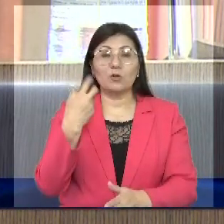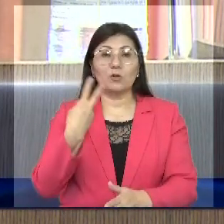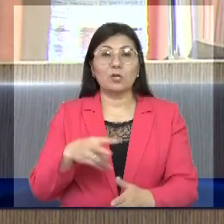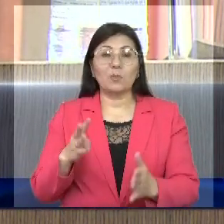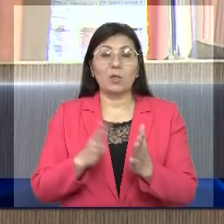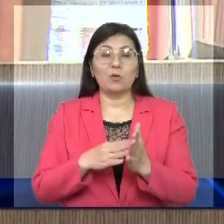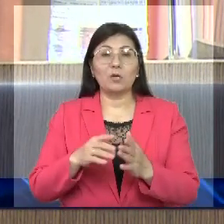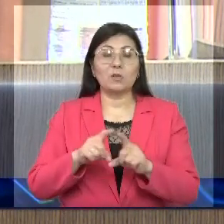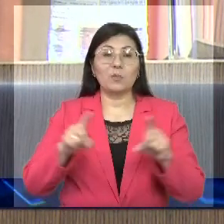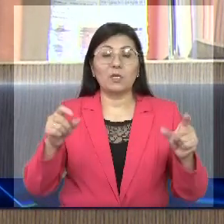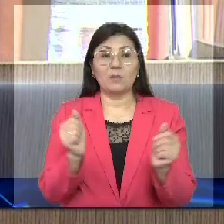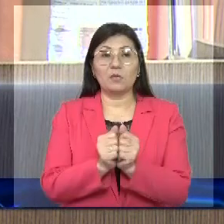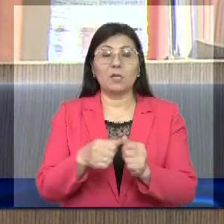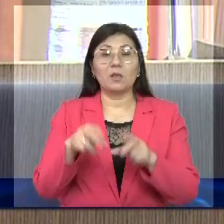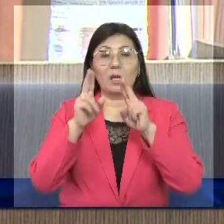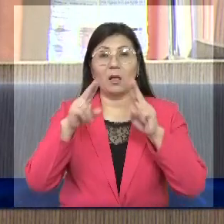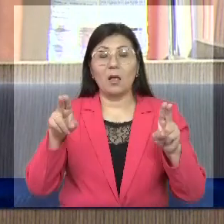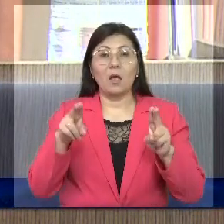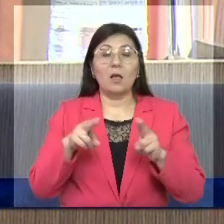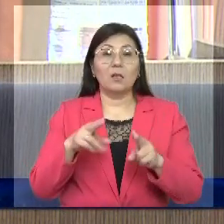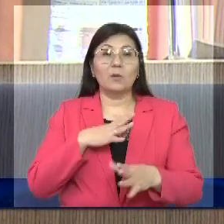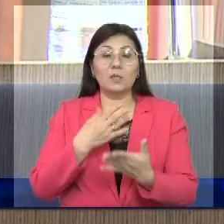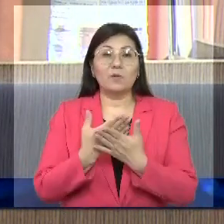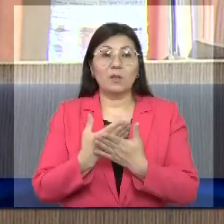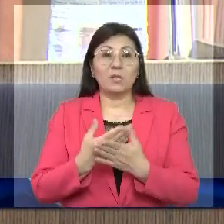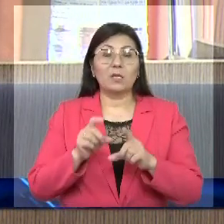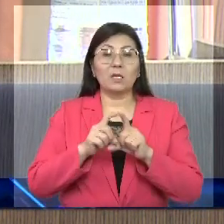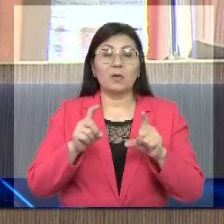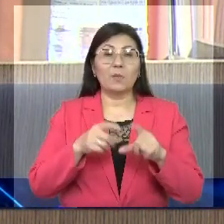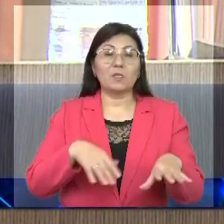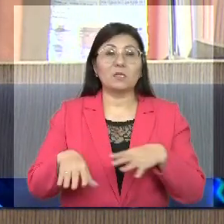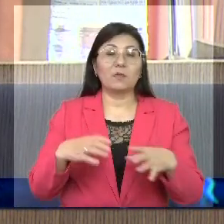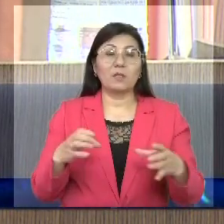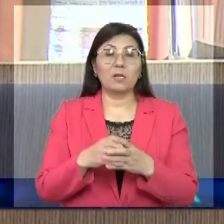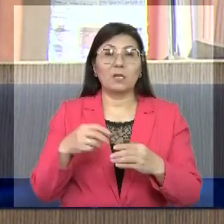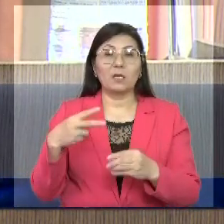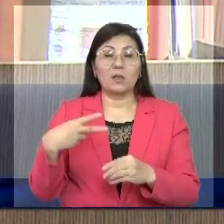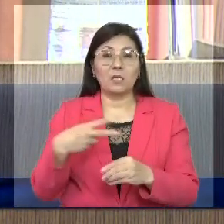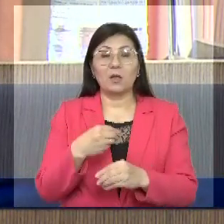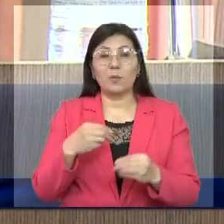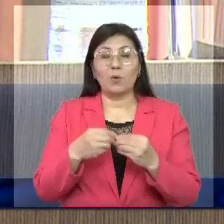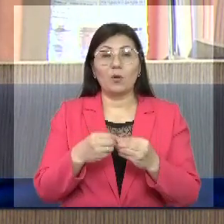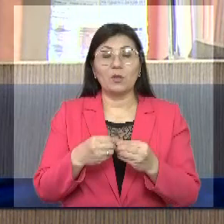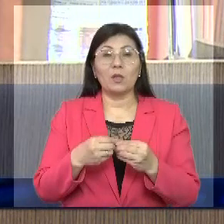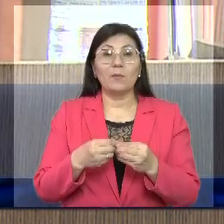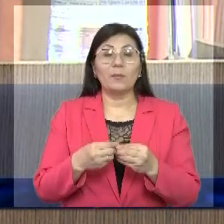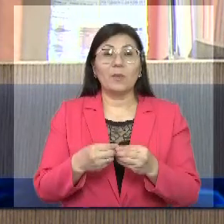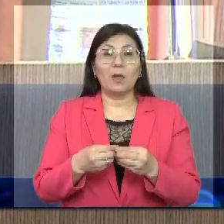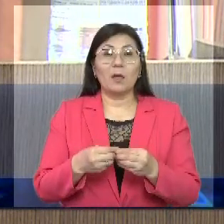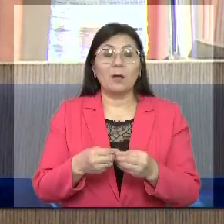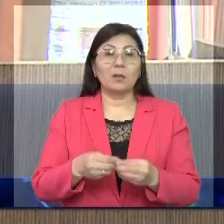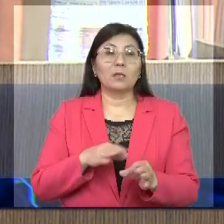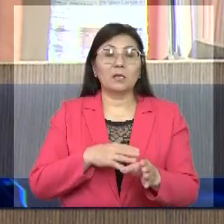329 мектеп жанындағы лагерь жұмыс жасады. Әлеуметтік осал санаттағы 2010 бала қала сыртындағы лагермен